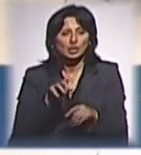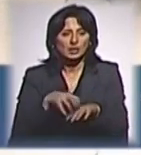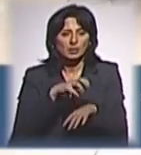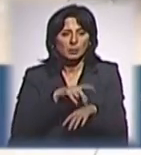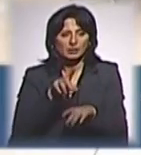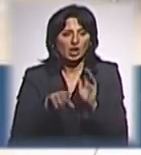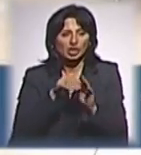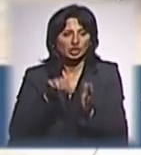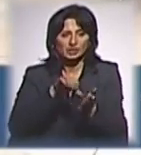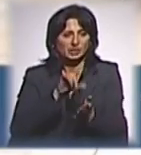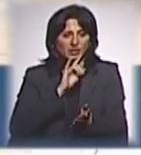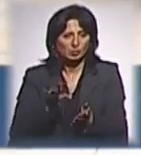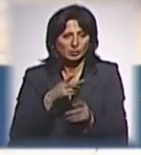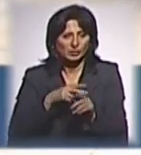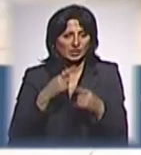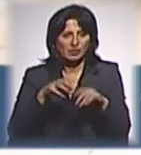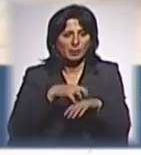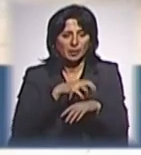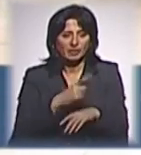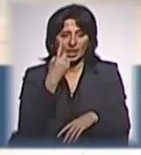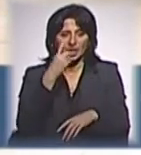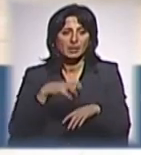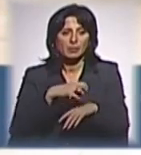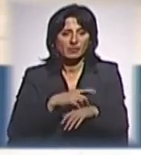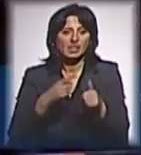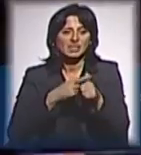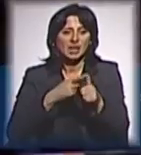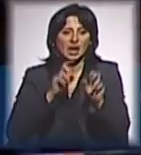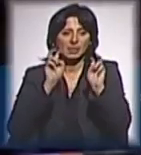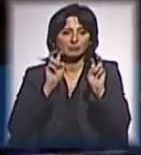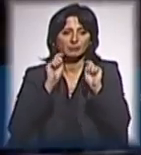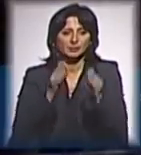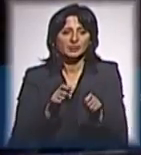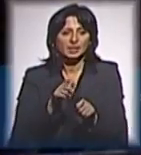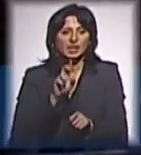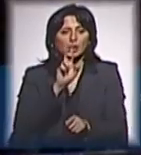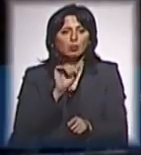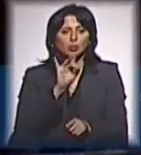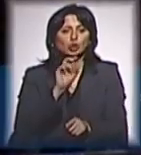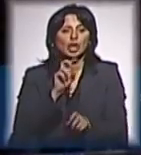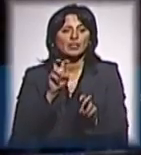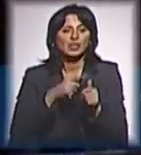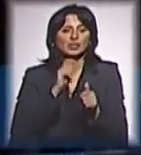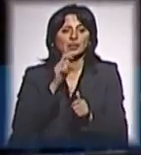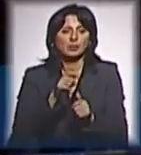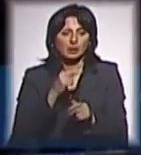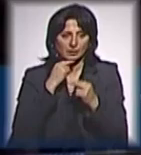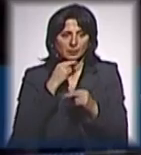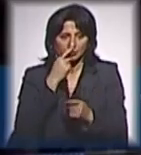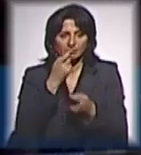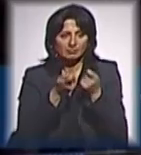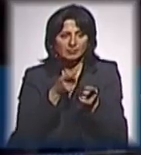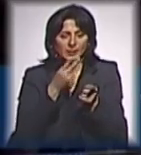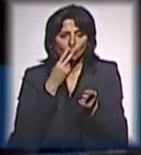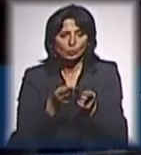პარტია იღებს ამ არჩევნებში მონაწილეობას, არც სხვა პარტია იღებს, ერთი პარტია უბრალოდ სახელი დაერქვა მას ბურჯანაძისა. დააკვირდით